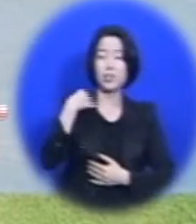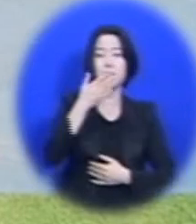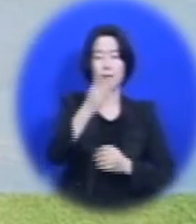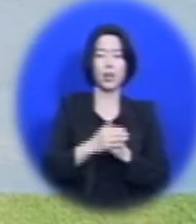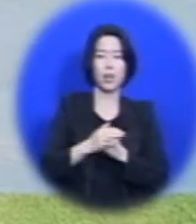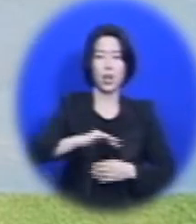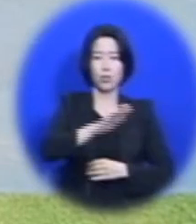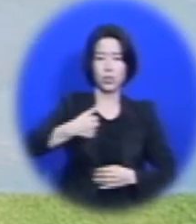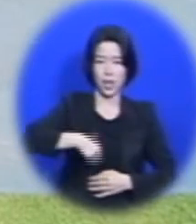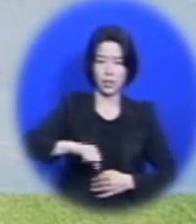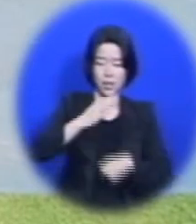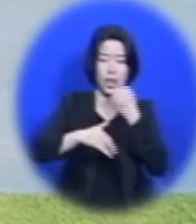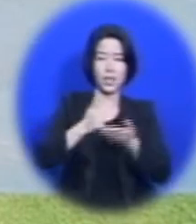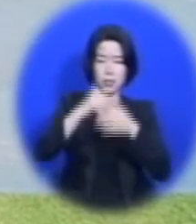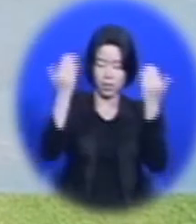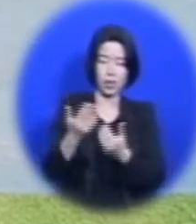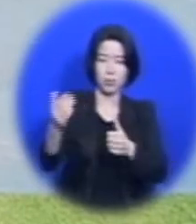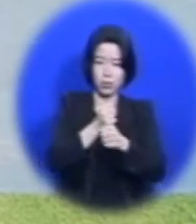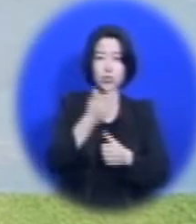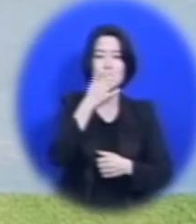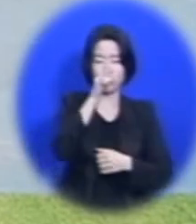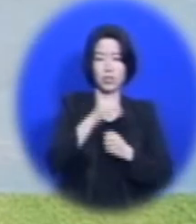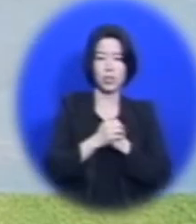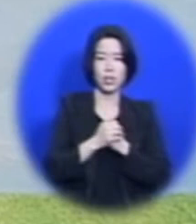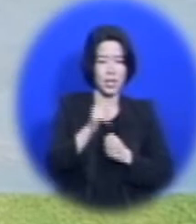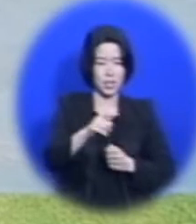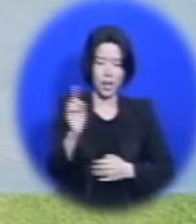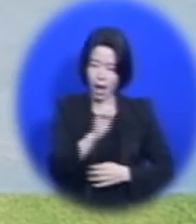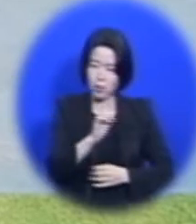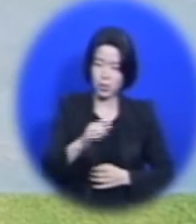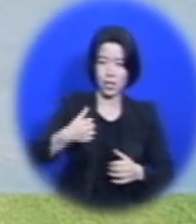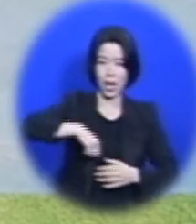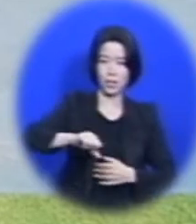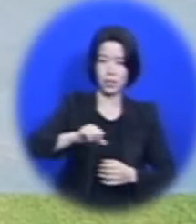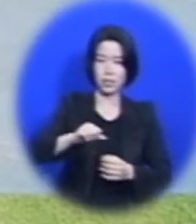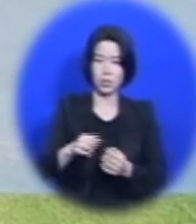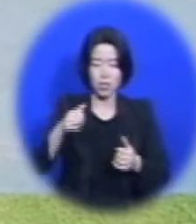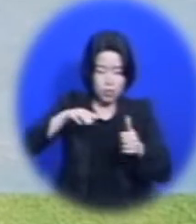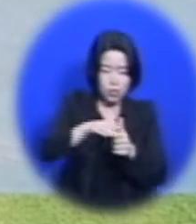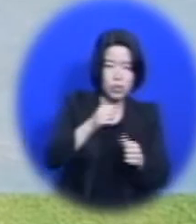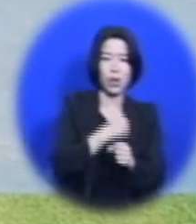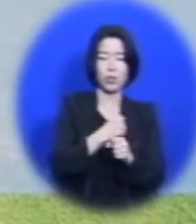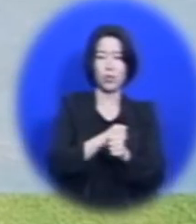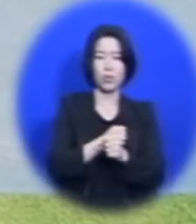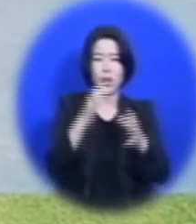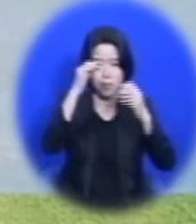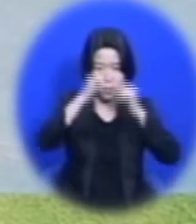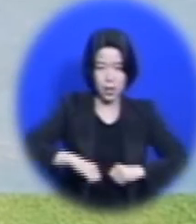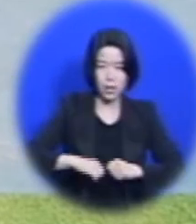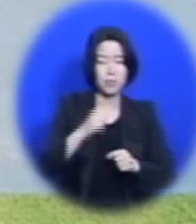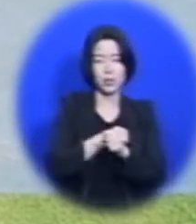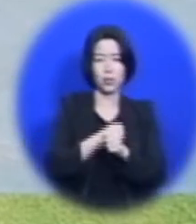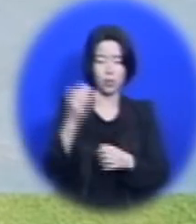하나님이 다 붙들고 계셔. 너가 아무리 우리 아들을 죽이려고 그러고 폐인 만들려고 그러고 완전히 우리 아들 타락시켜버리려고